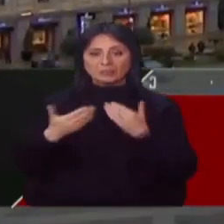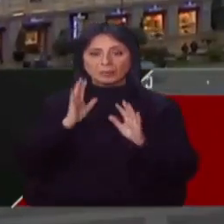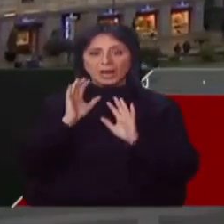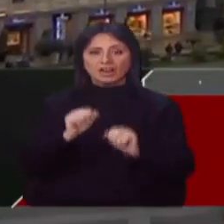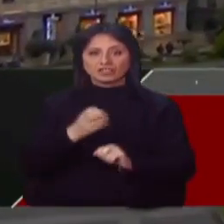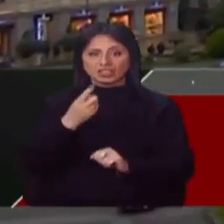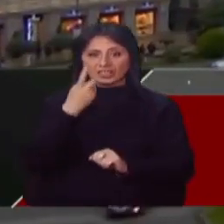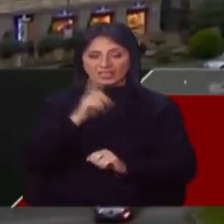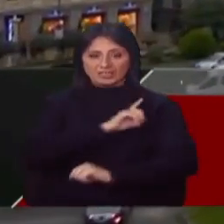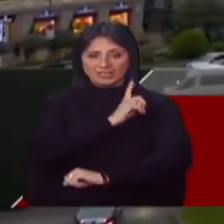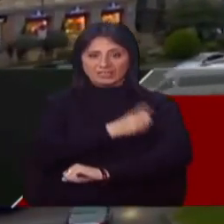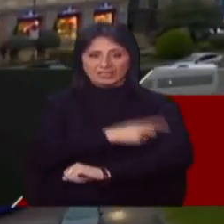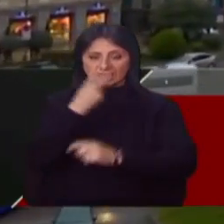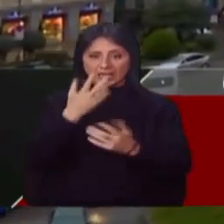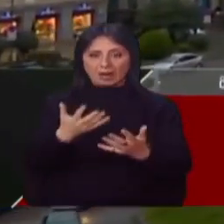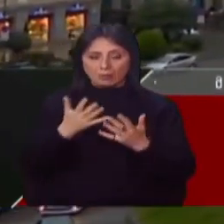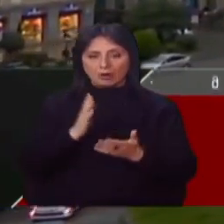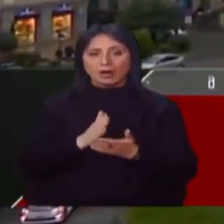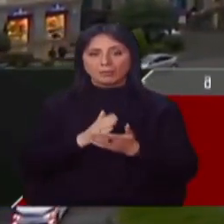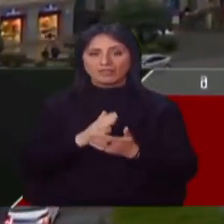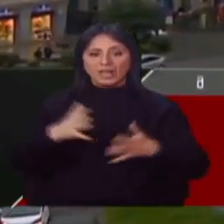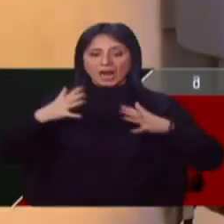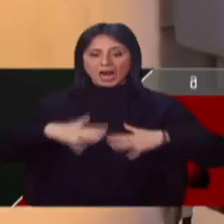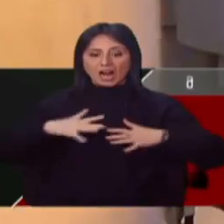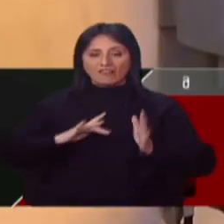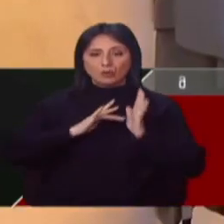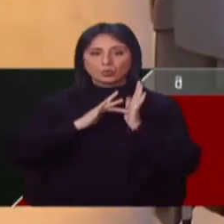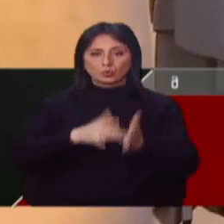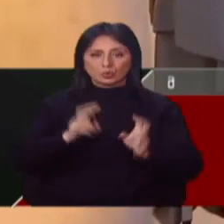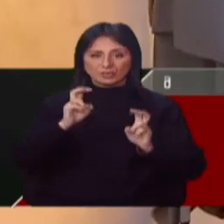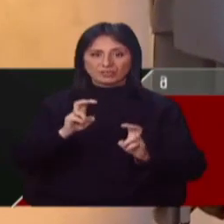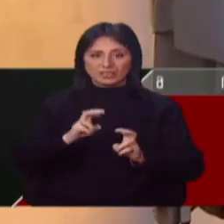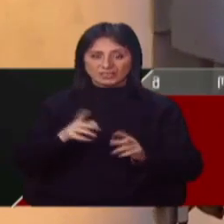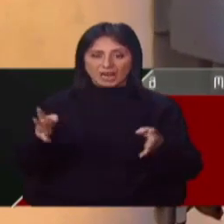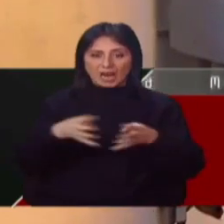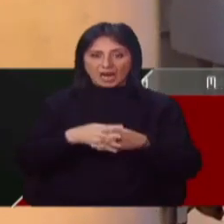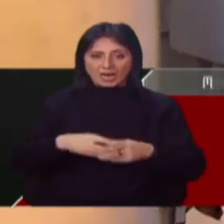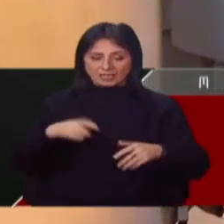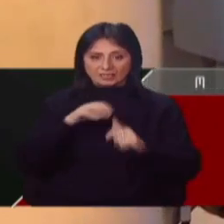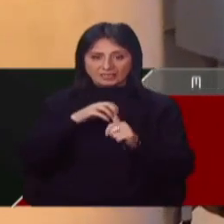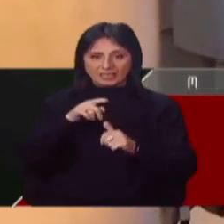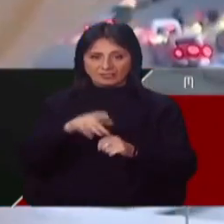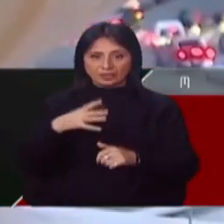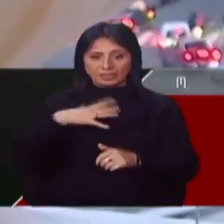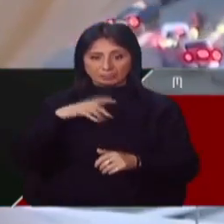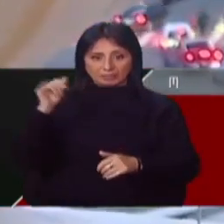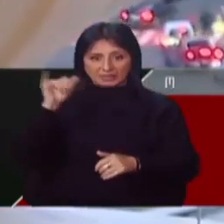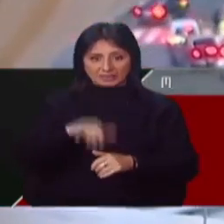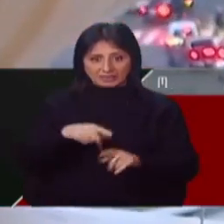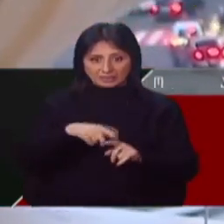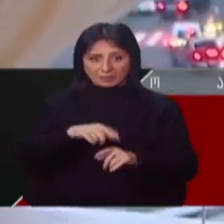მხარდაერისკი ერთიძლიერი გამოხალებ ამხრეკვკასიურ ტურნეს ფარგლებში ჩრდილოტლანურ აანსის ლიერი თბილის